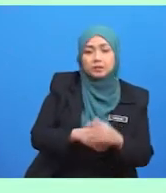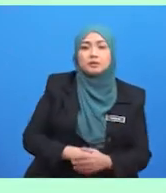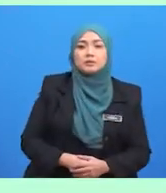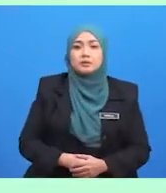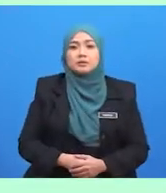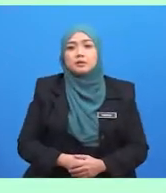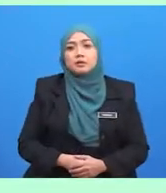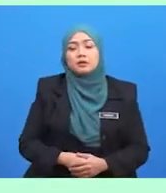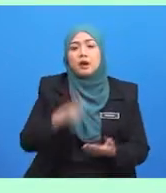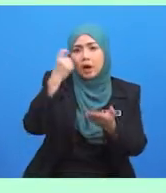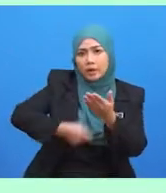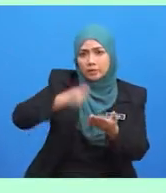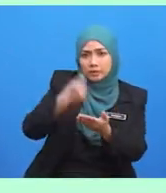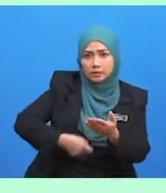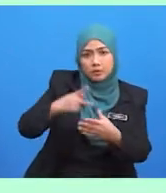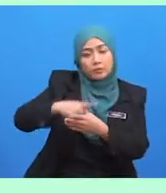tempatan menurun.